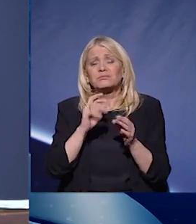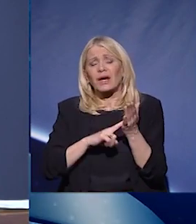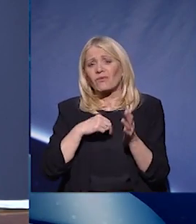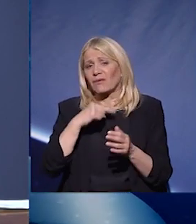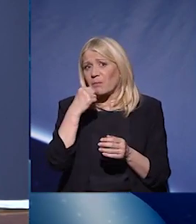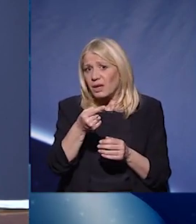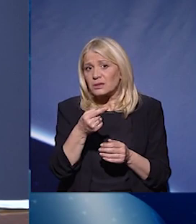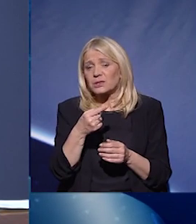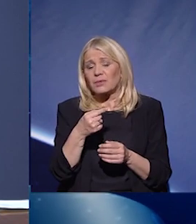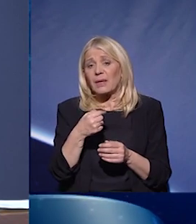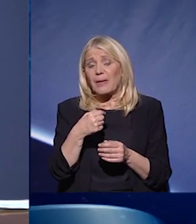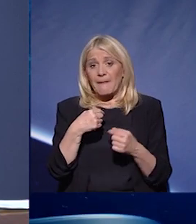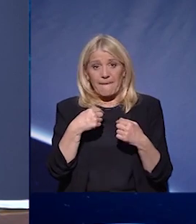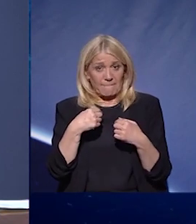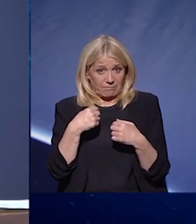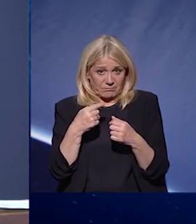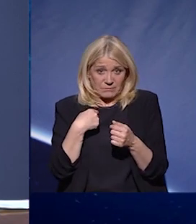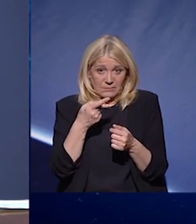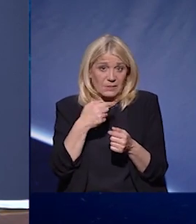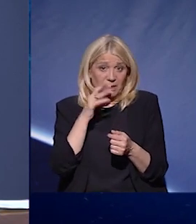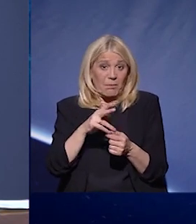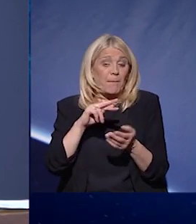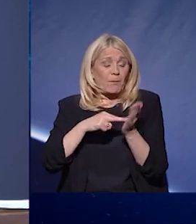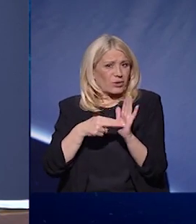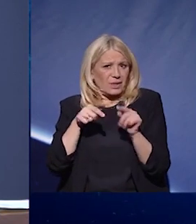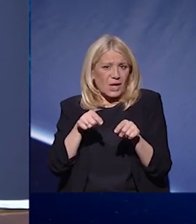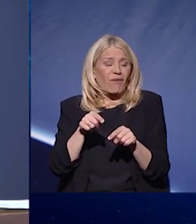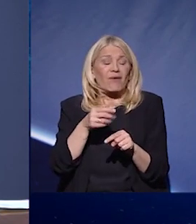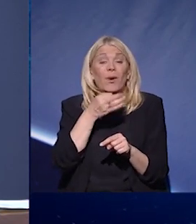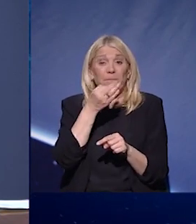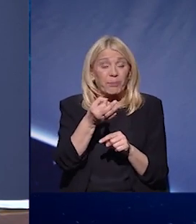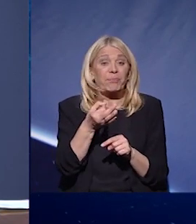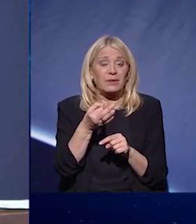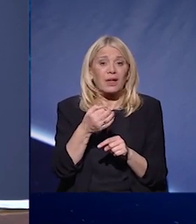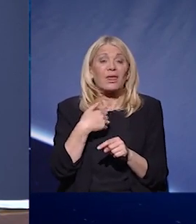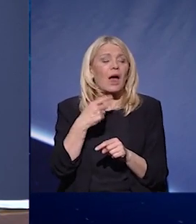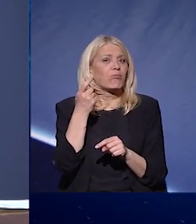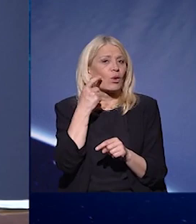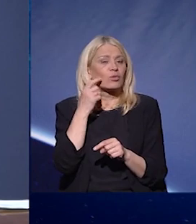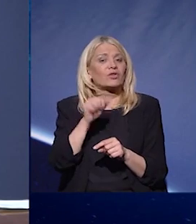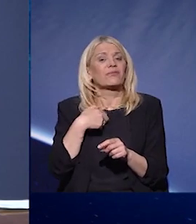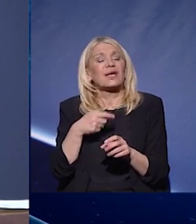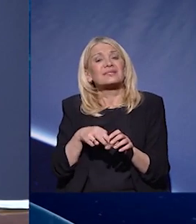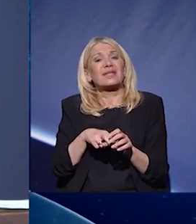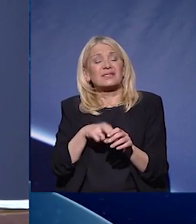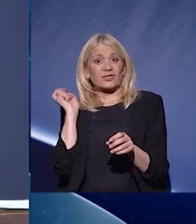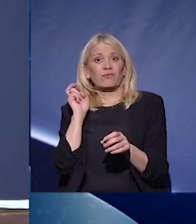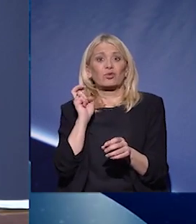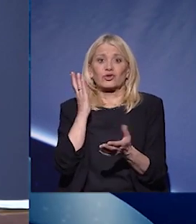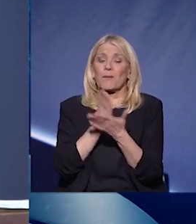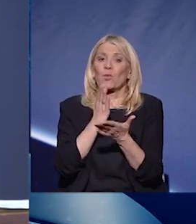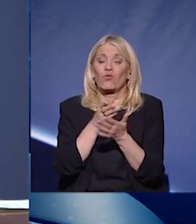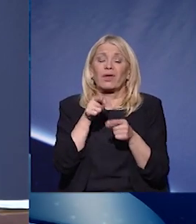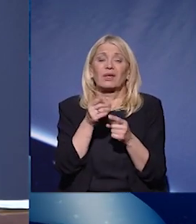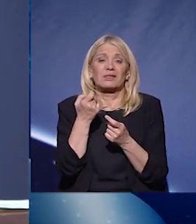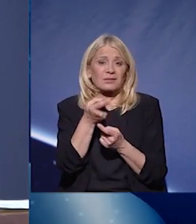pošto neminovno postoji politizacija takvog pitanja, ja pokušavam da se izvučem uvek iz